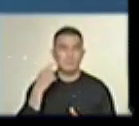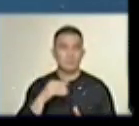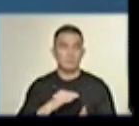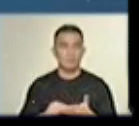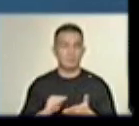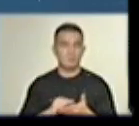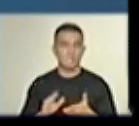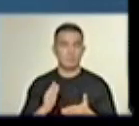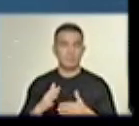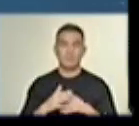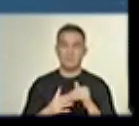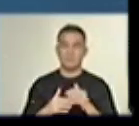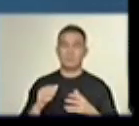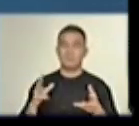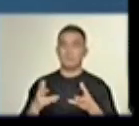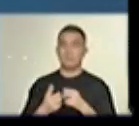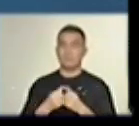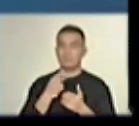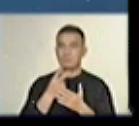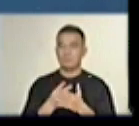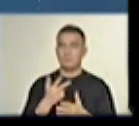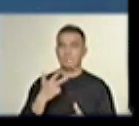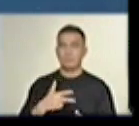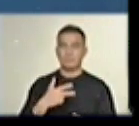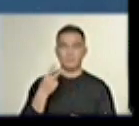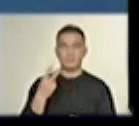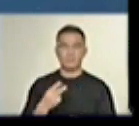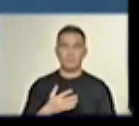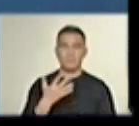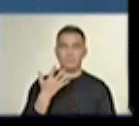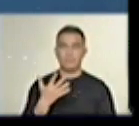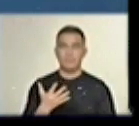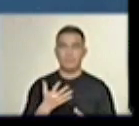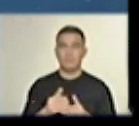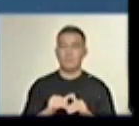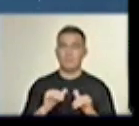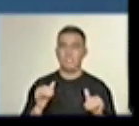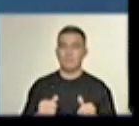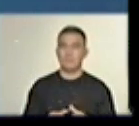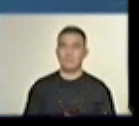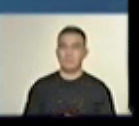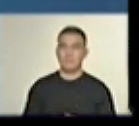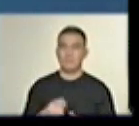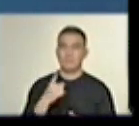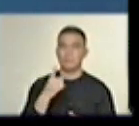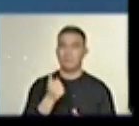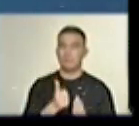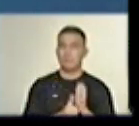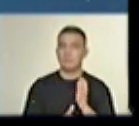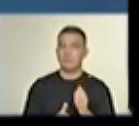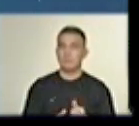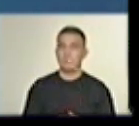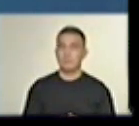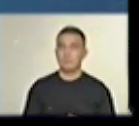hisoblaymiz. Amallarni bajaramiz. 32 ni 5 ga ko'paytiramiz. 160.